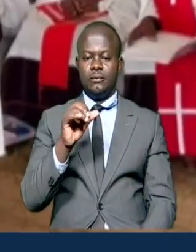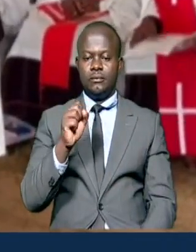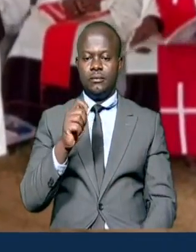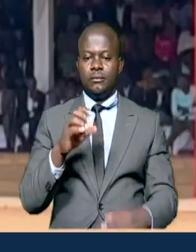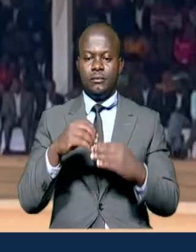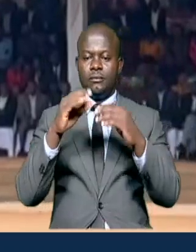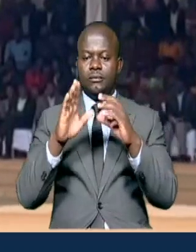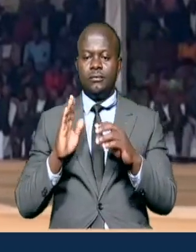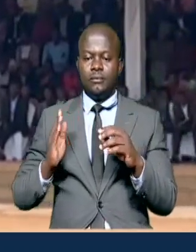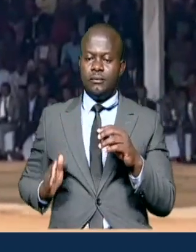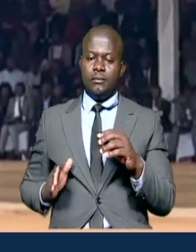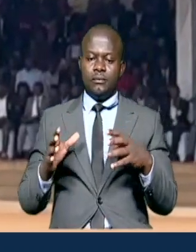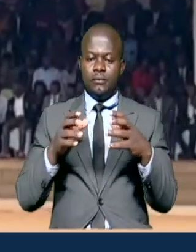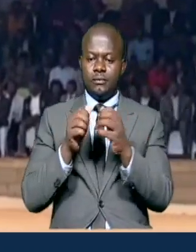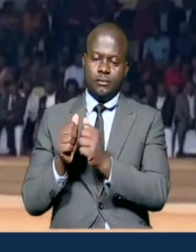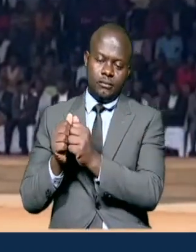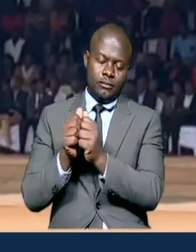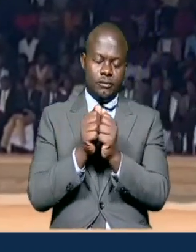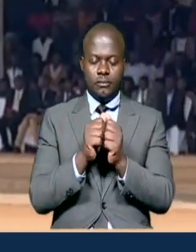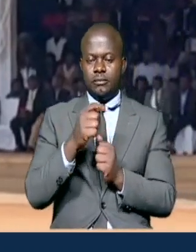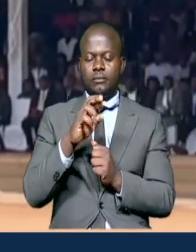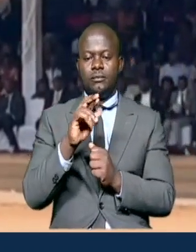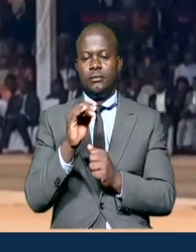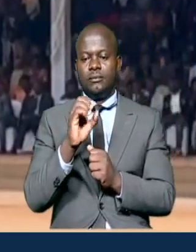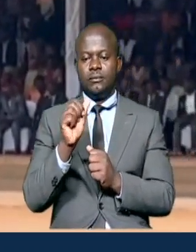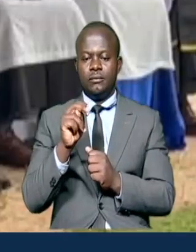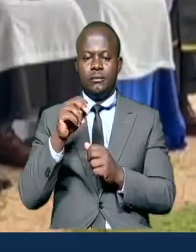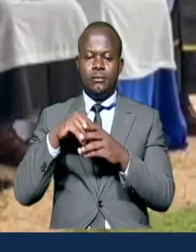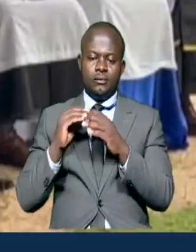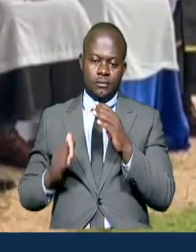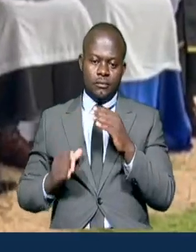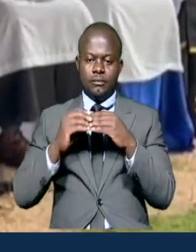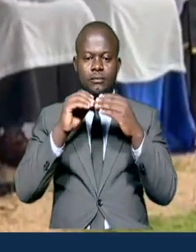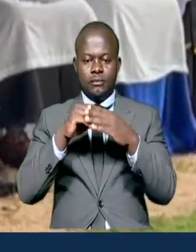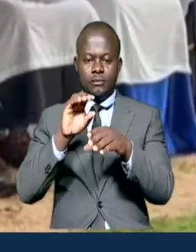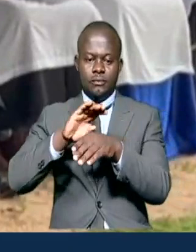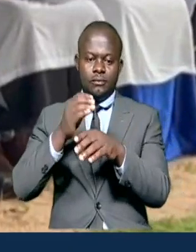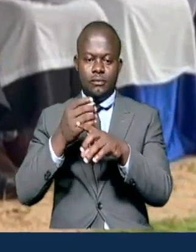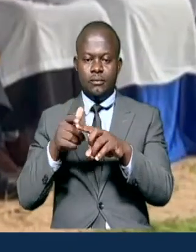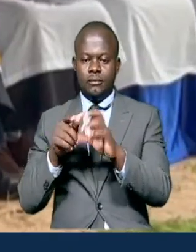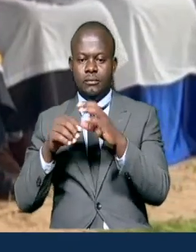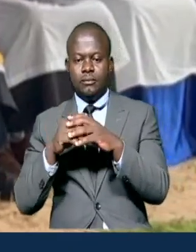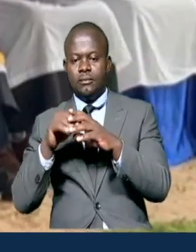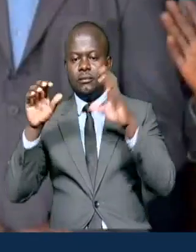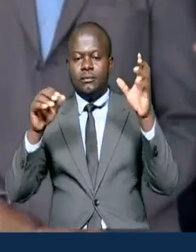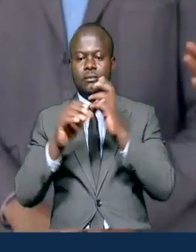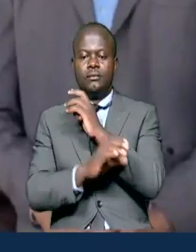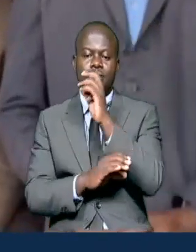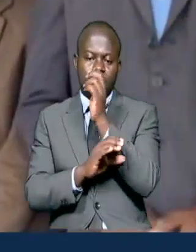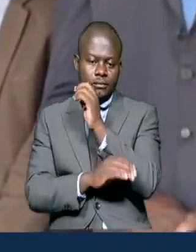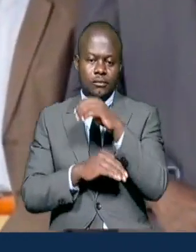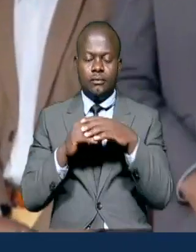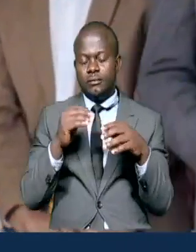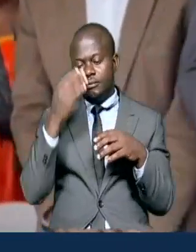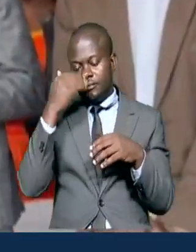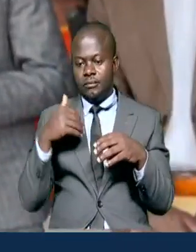ya Butare wahurije hamwe abakristo b'itorero Anglikani ry'u Rwanda diyoseze ya Butare, abayobozi b'amadini n'amatorero atandukanye hirya no hino mu gihugu. Abakristo